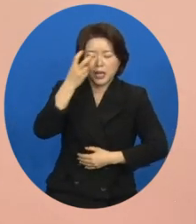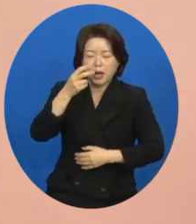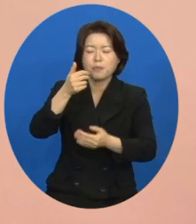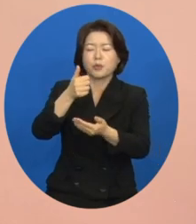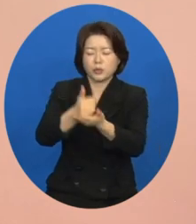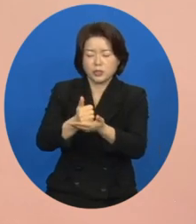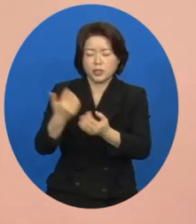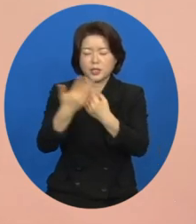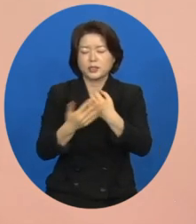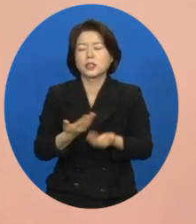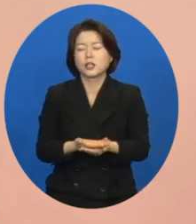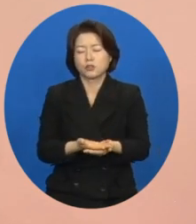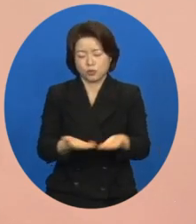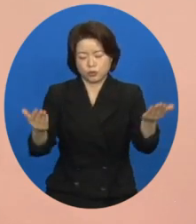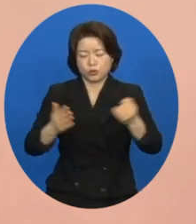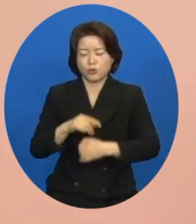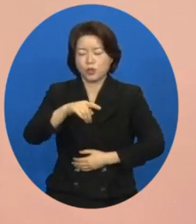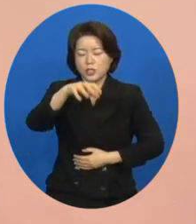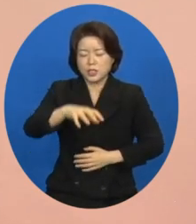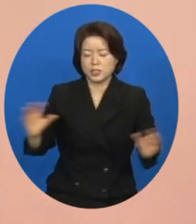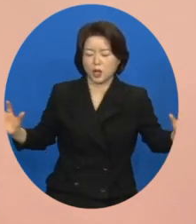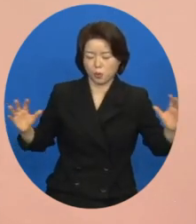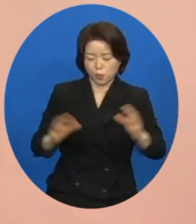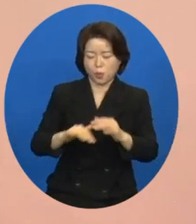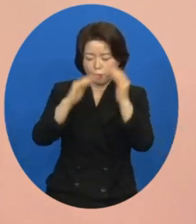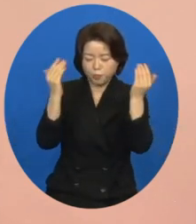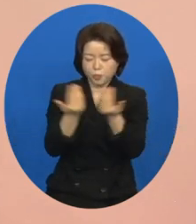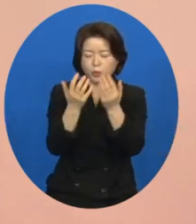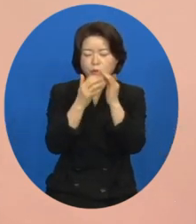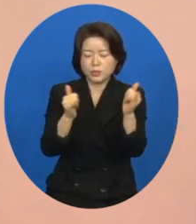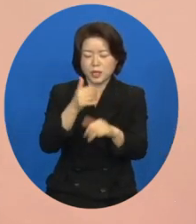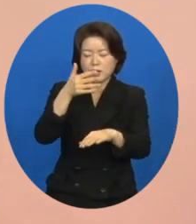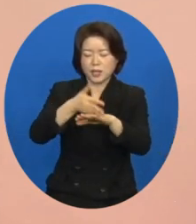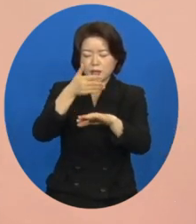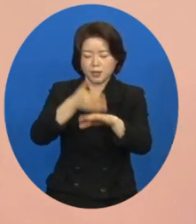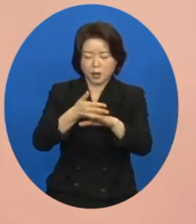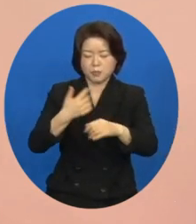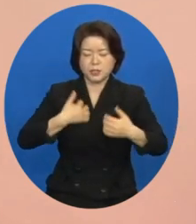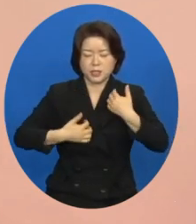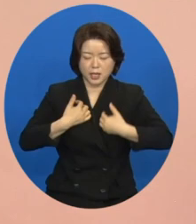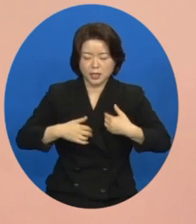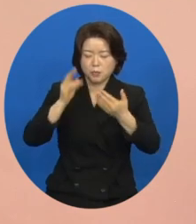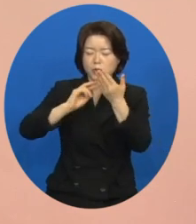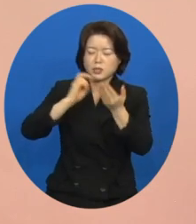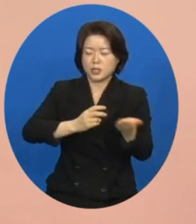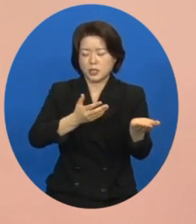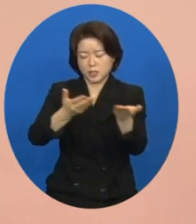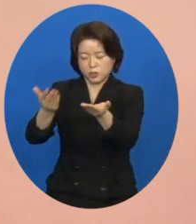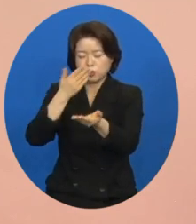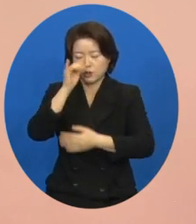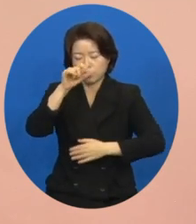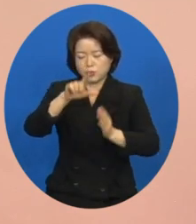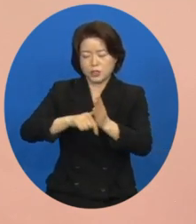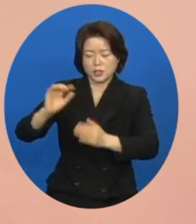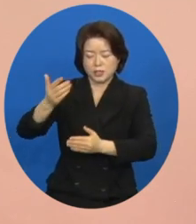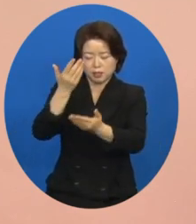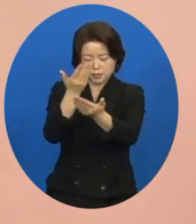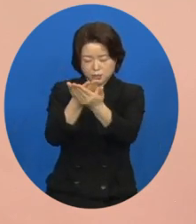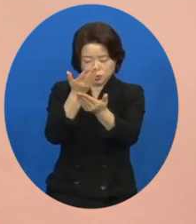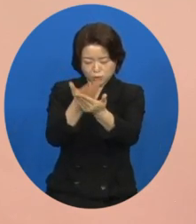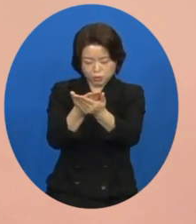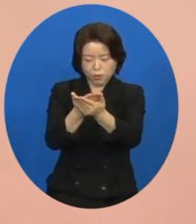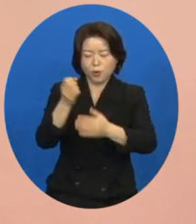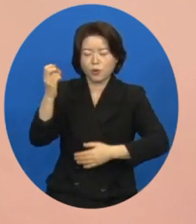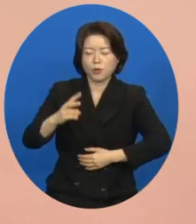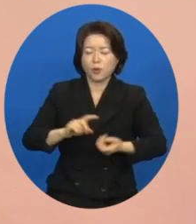은혜를 베풀어 주셔서 이 자리에 모인 온 성도들이 감사와 기쁨의 찬양을 올려드릴 수 있는 시간이 되게 하여 주시고